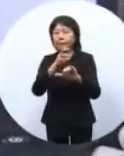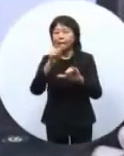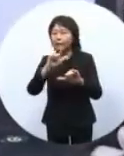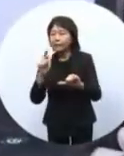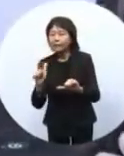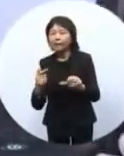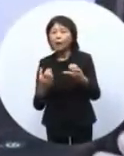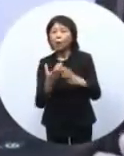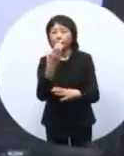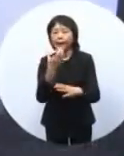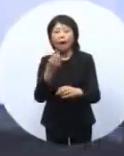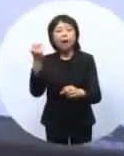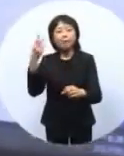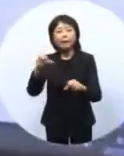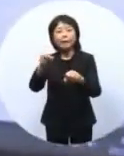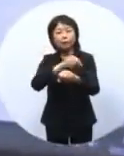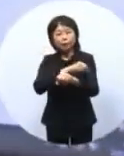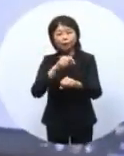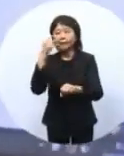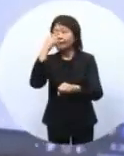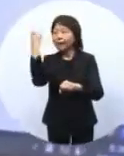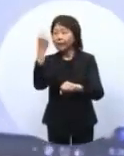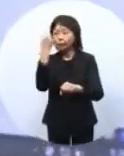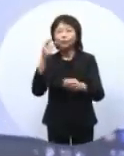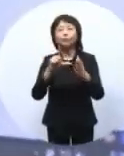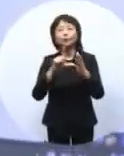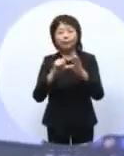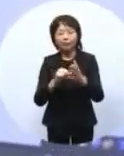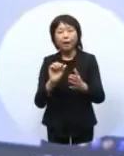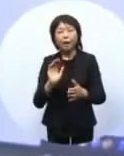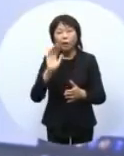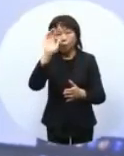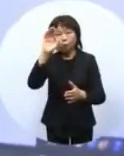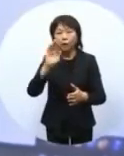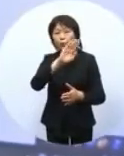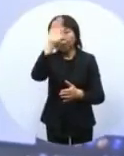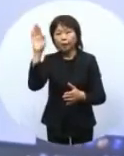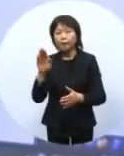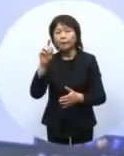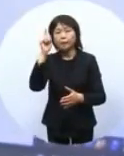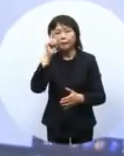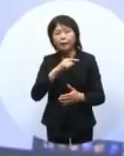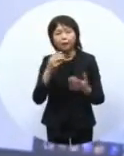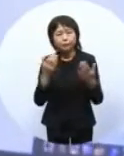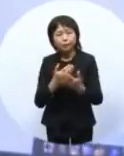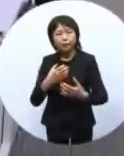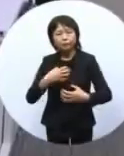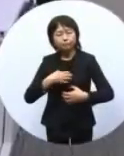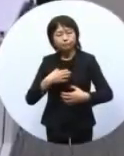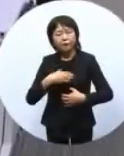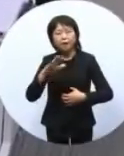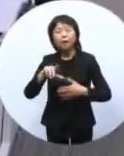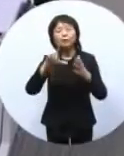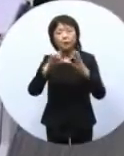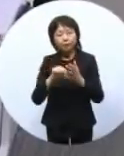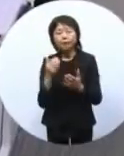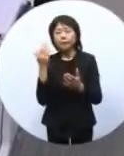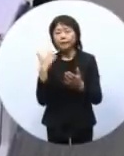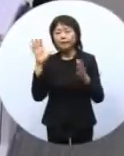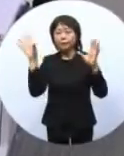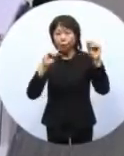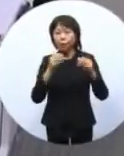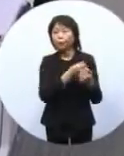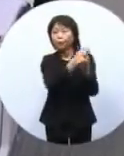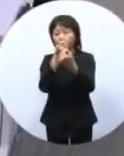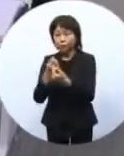台風のシーズンなんかは特になんですけれども、この後の天気が崩れる可能性があれば、それを事前に情報を共有して知